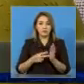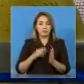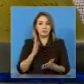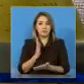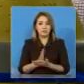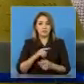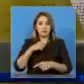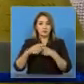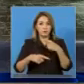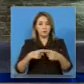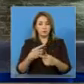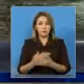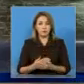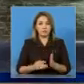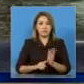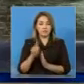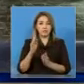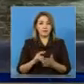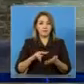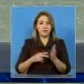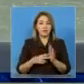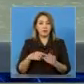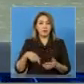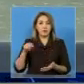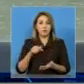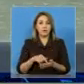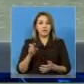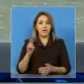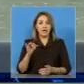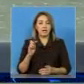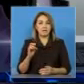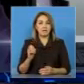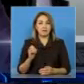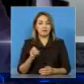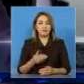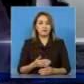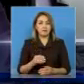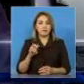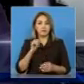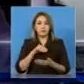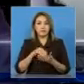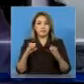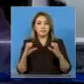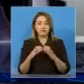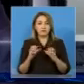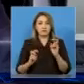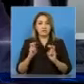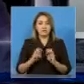будущем восстановить это производство. Планировалось в городе Алге этот проект птицефабрика реализоваться. Но